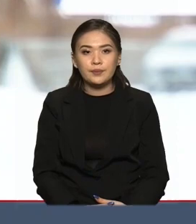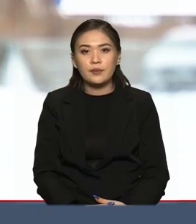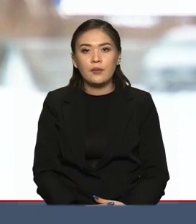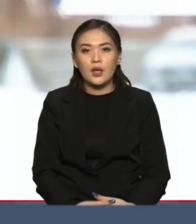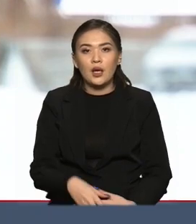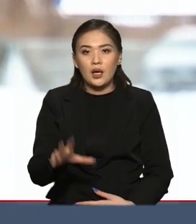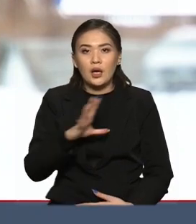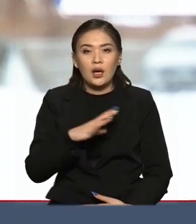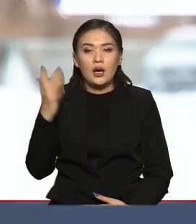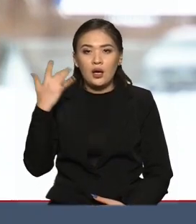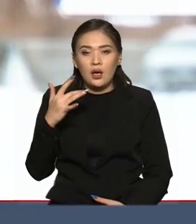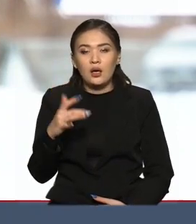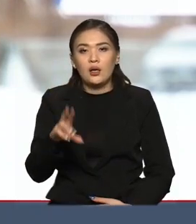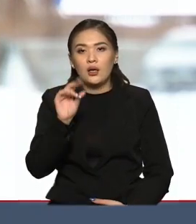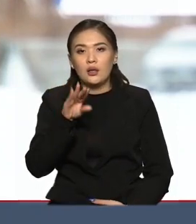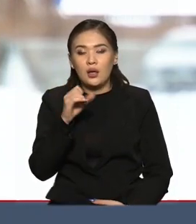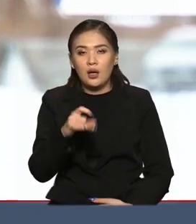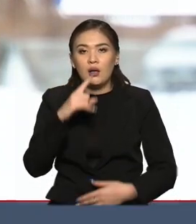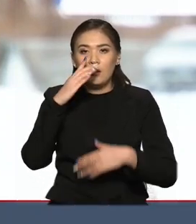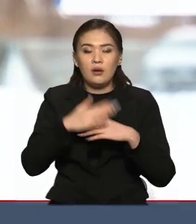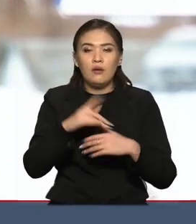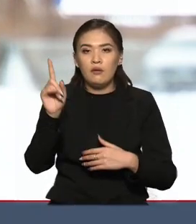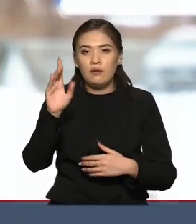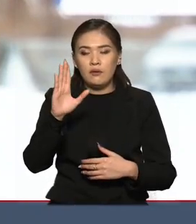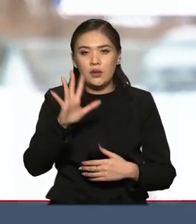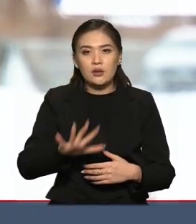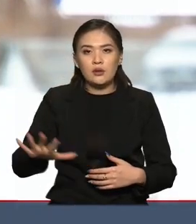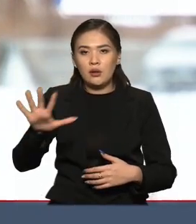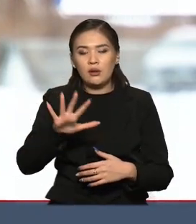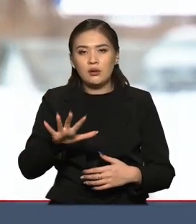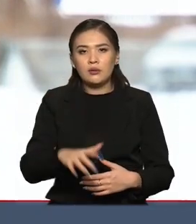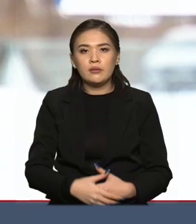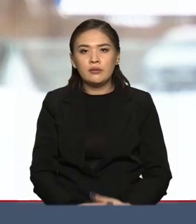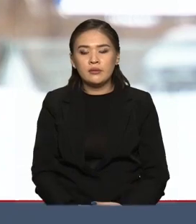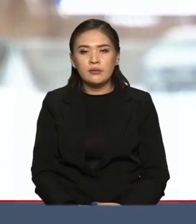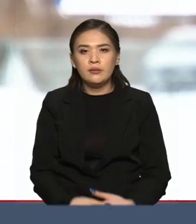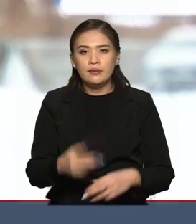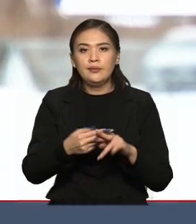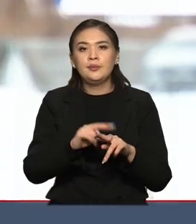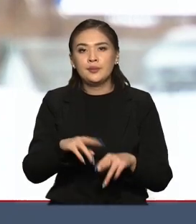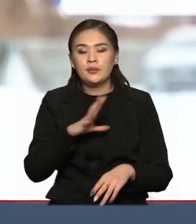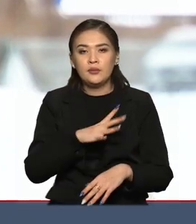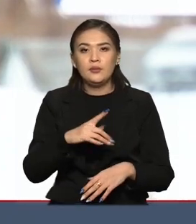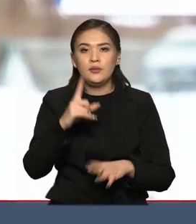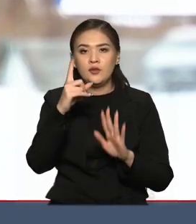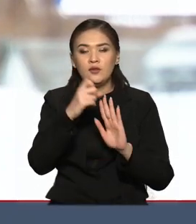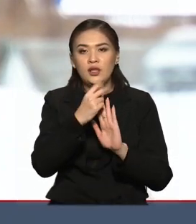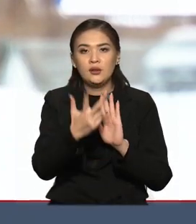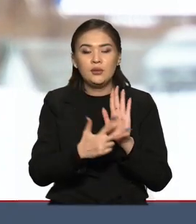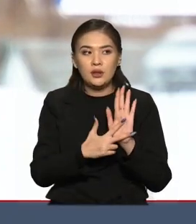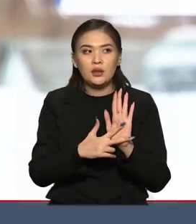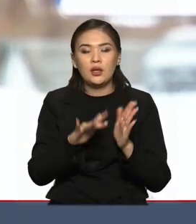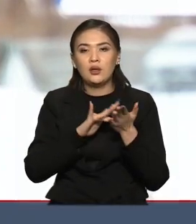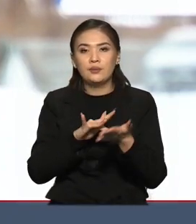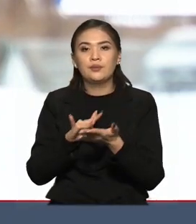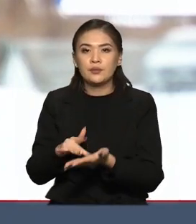Соединенные Штаты Америки, и Китай, и Ближний Восток. И в прошлом году президент совершил 18 зарубежных визитов в